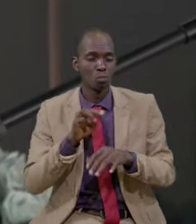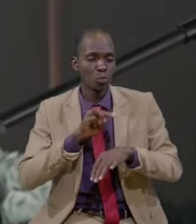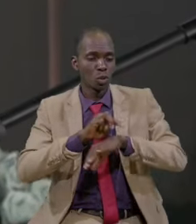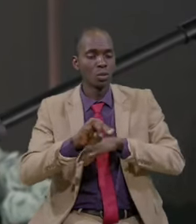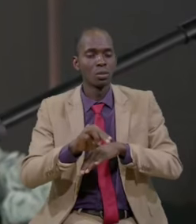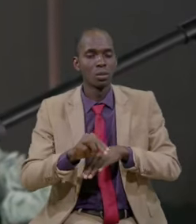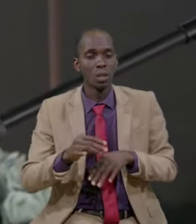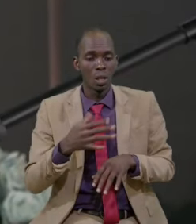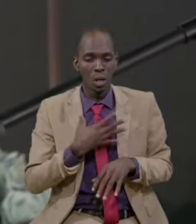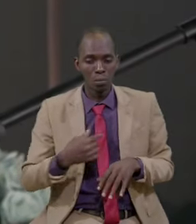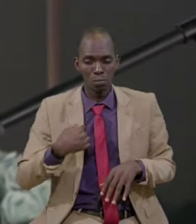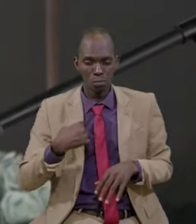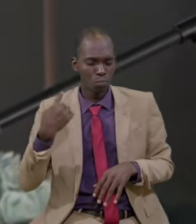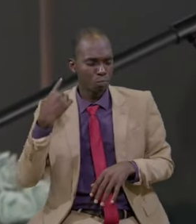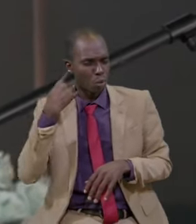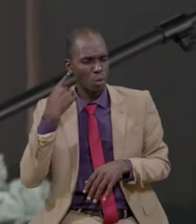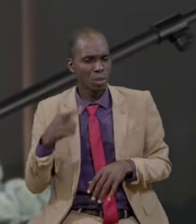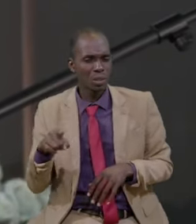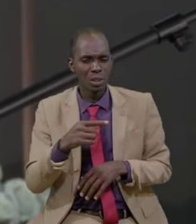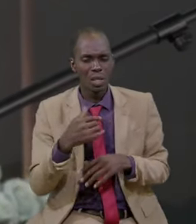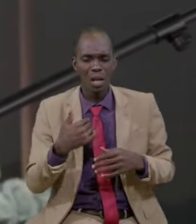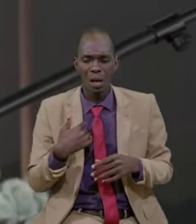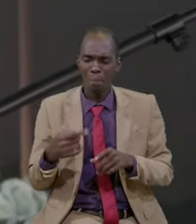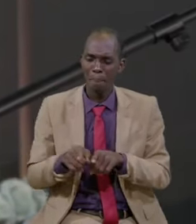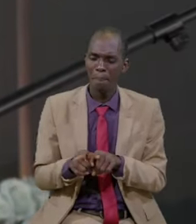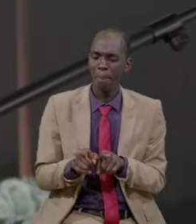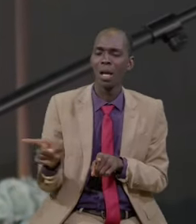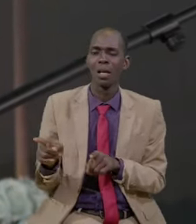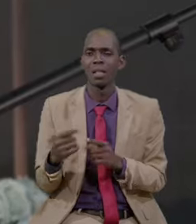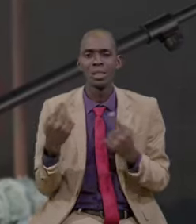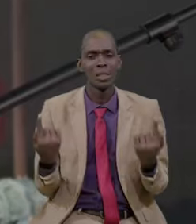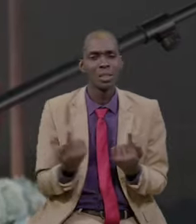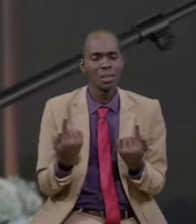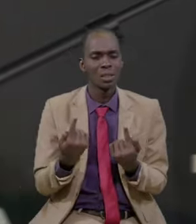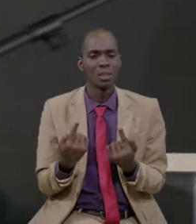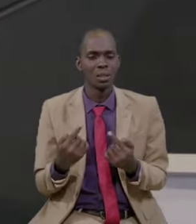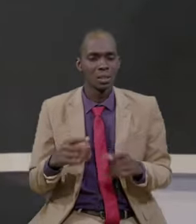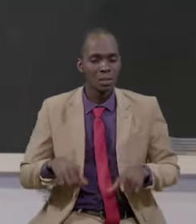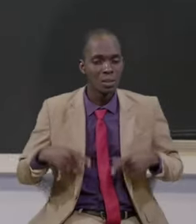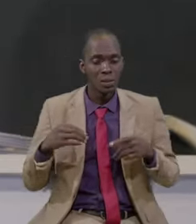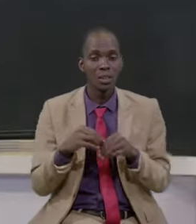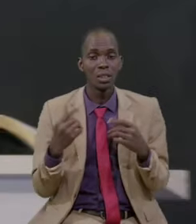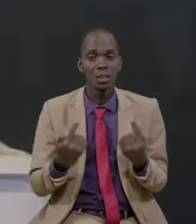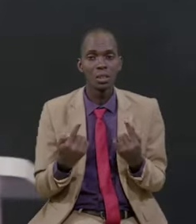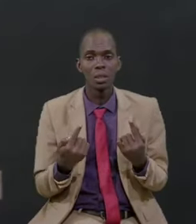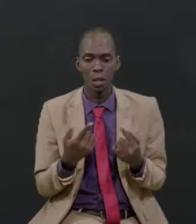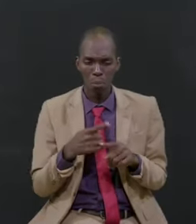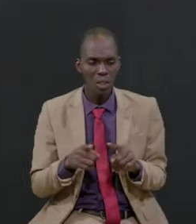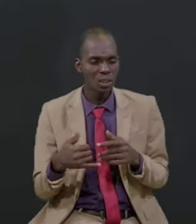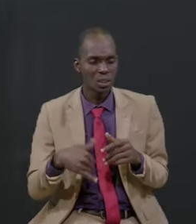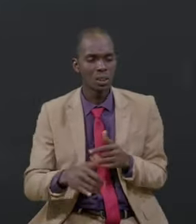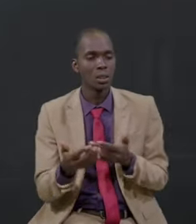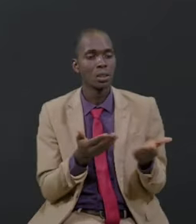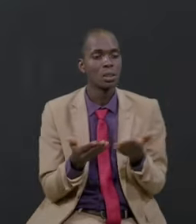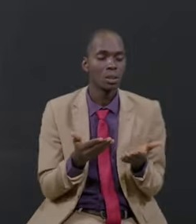qu'ils sont égarés, ils vivent dans le péché, et cependant, ils servent. Qu'est-ce que je fais? Est-ce que